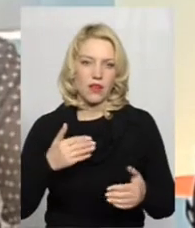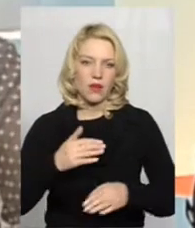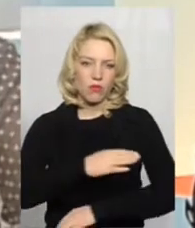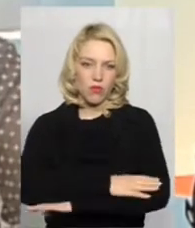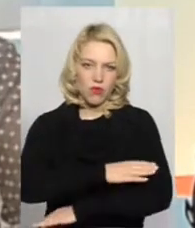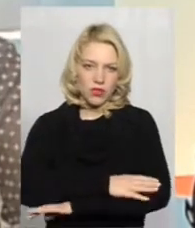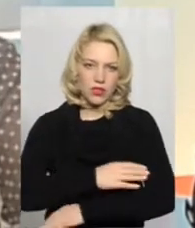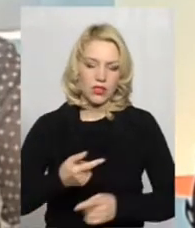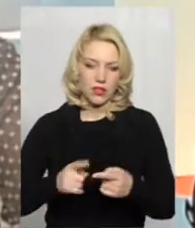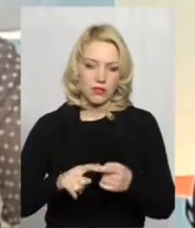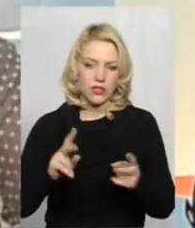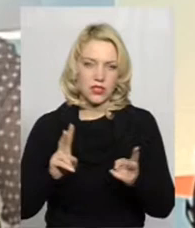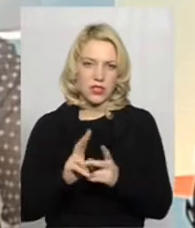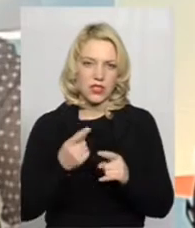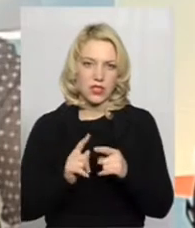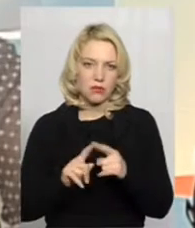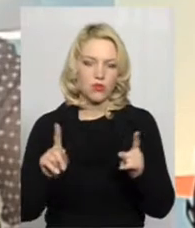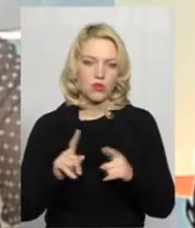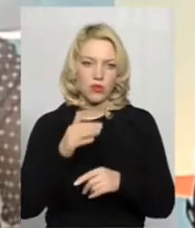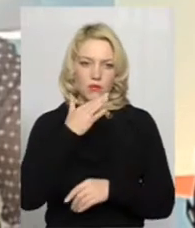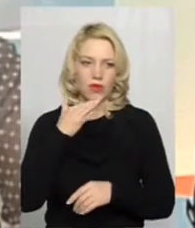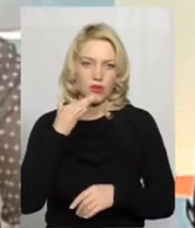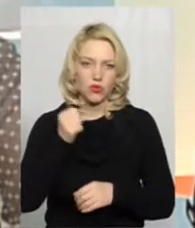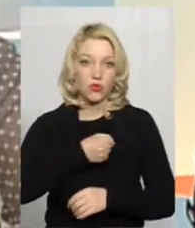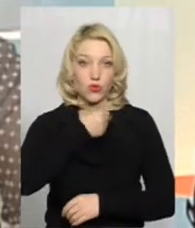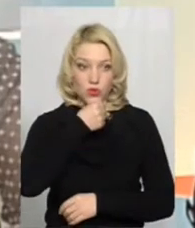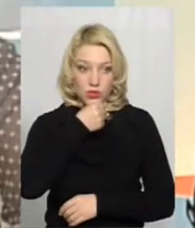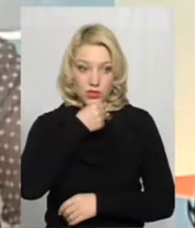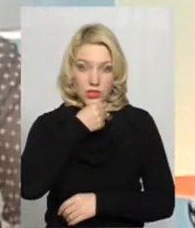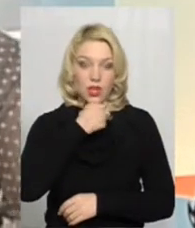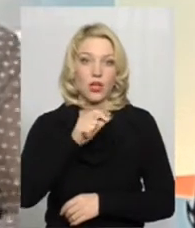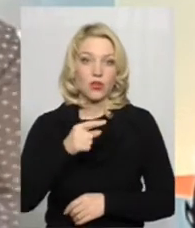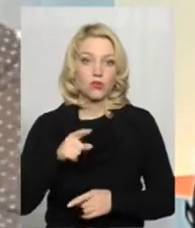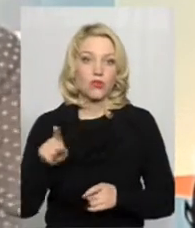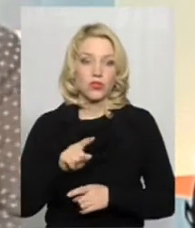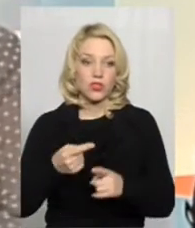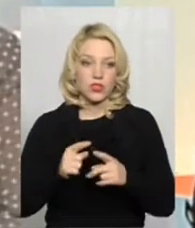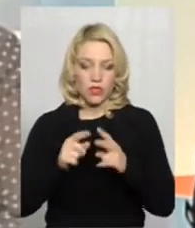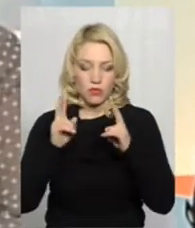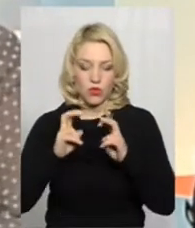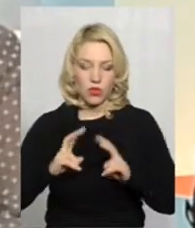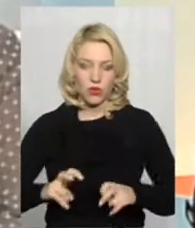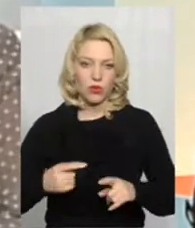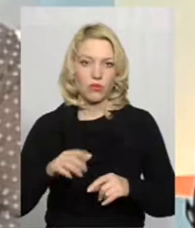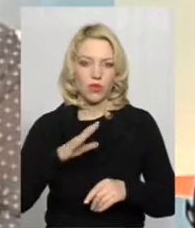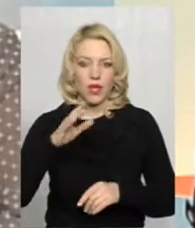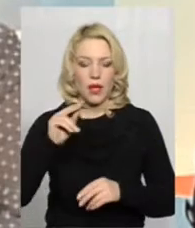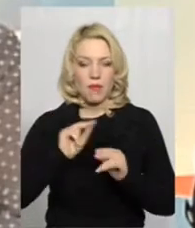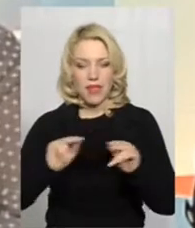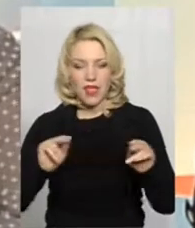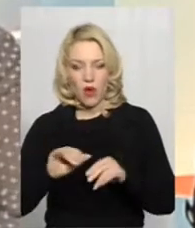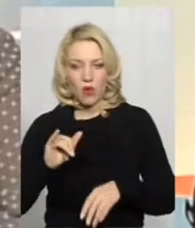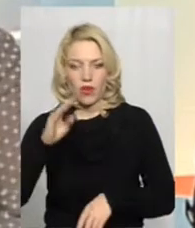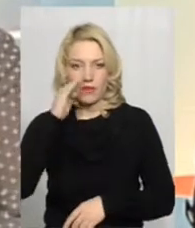зіткнулися з тим, що дуже багато і дорослих, тому що через це моніторингове дослідження прийшли педагоги, батьки